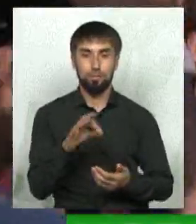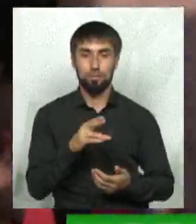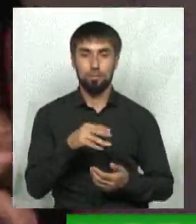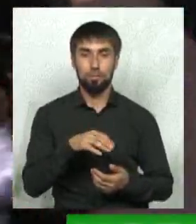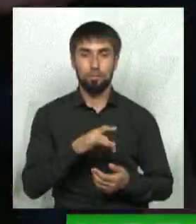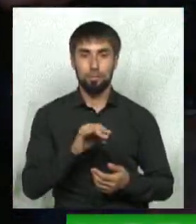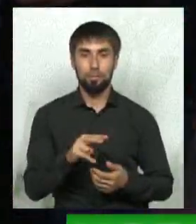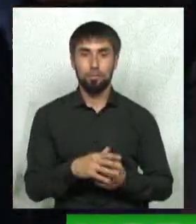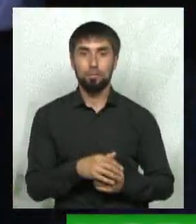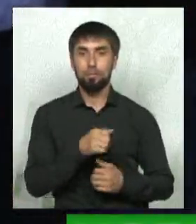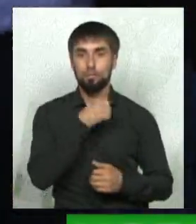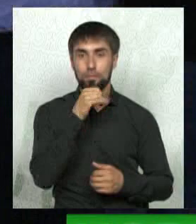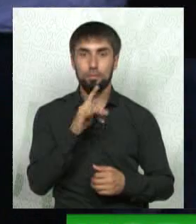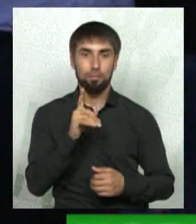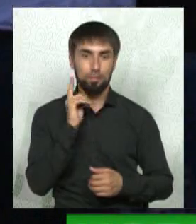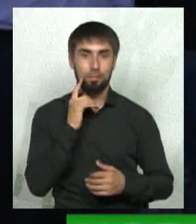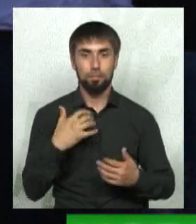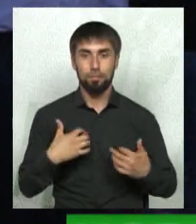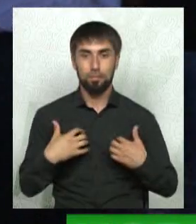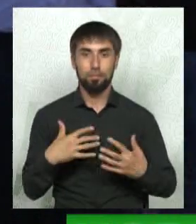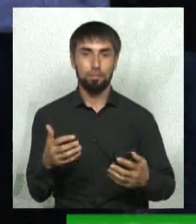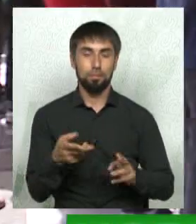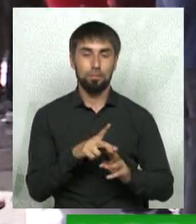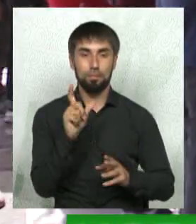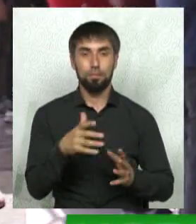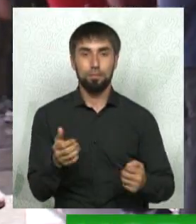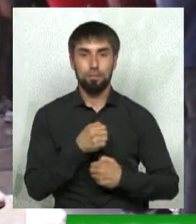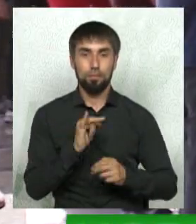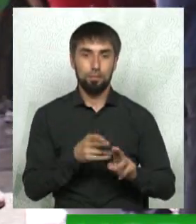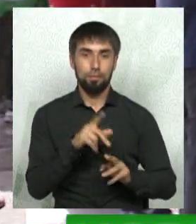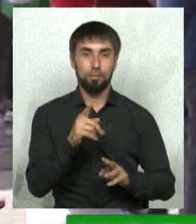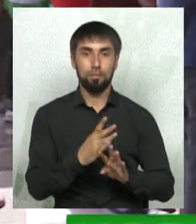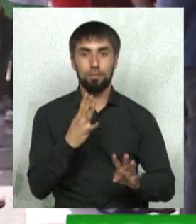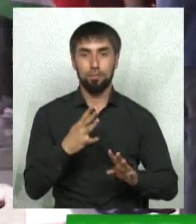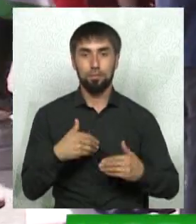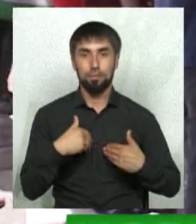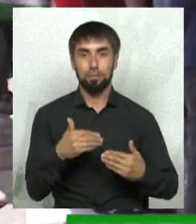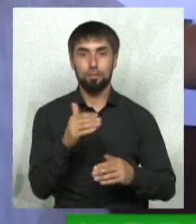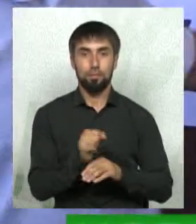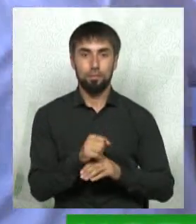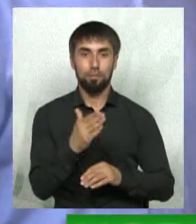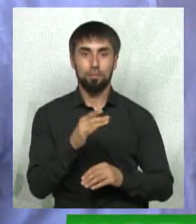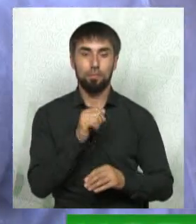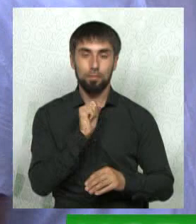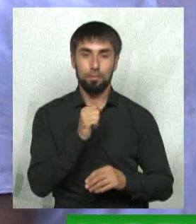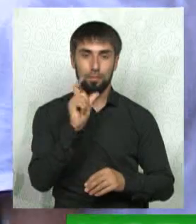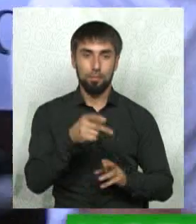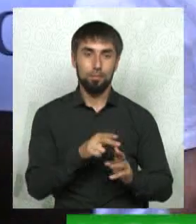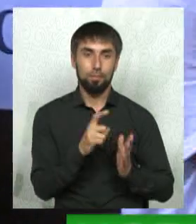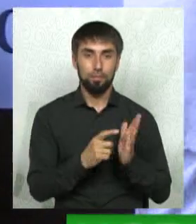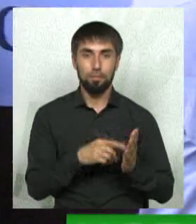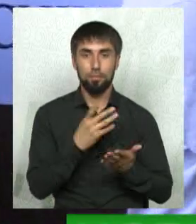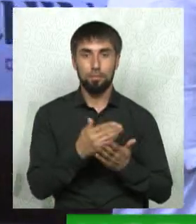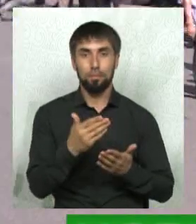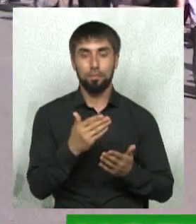терминал. Взрослые и молодые спешат обнять и поздравить Евлоева с очередной победой. В интервью нашему каналу Мусор поделился